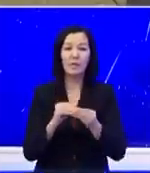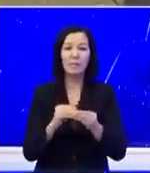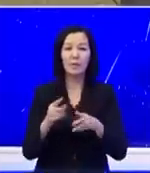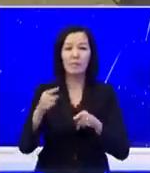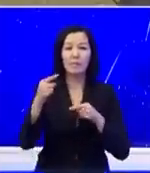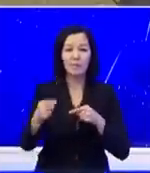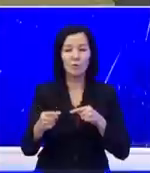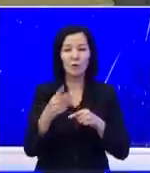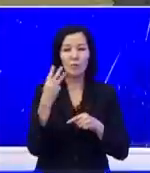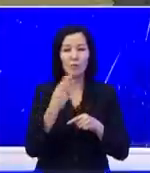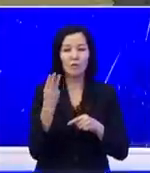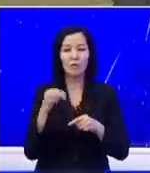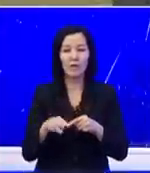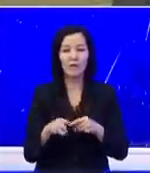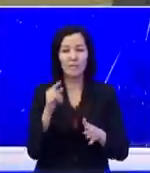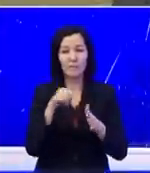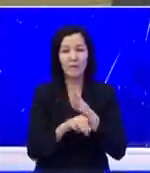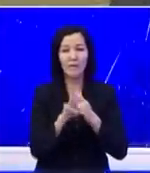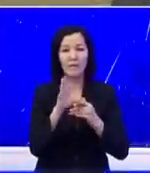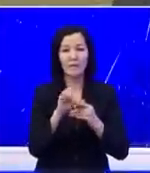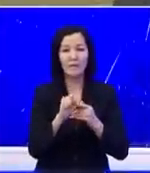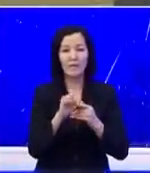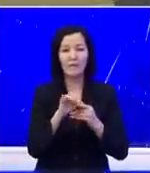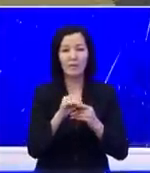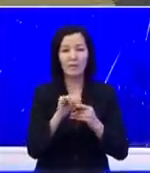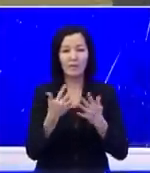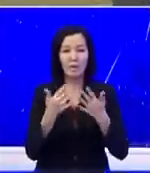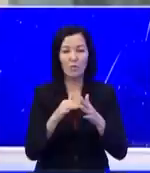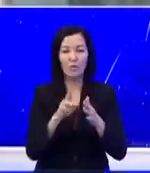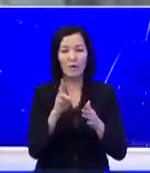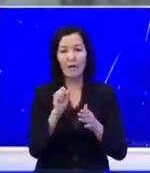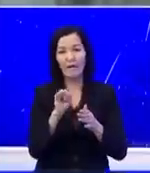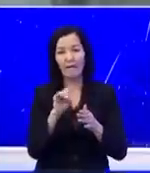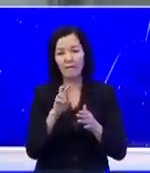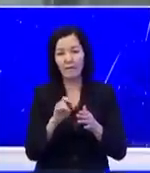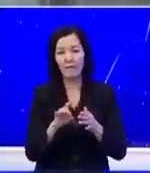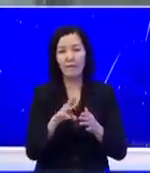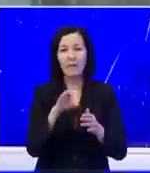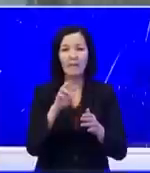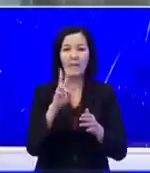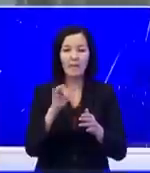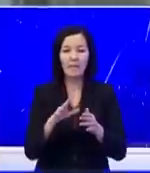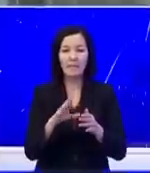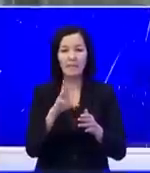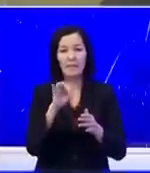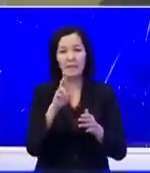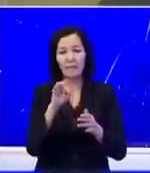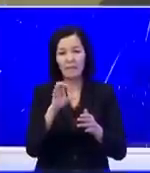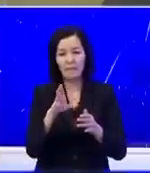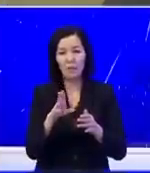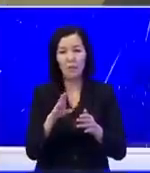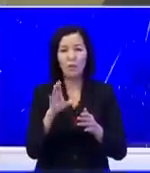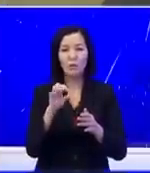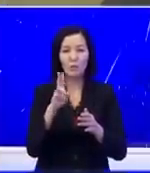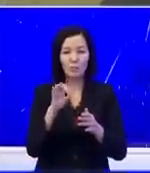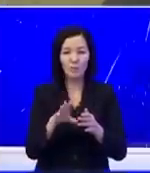30 шақырым, ол жерге кіреді Саржаз ауылдық округі, Саржаз ауылы, Қайнар ауылдық округі, Текес ауылдық округі бар, Сарбастау ауылдық округі бар, Сүмбе